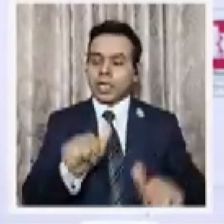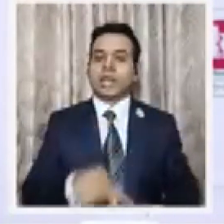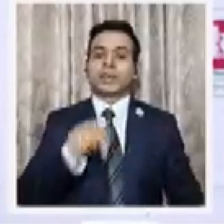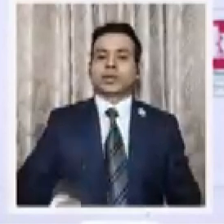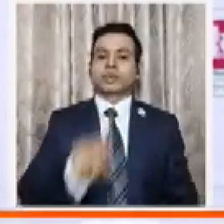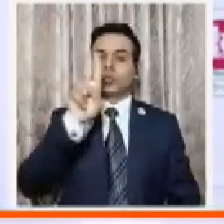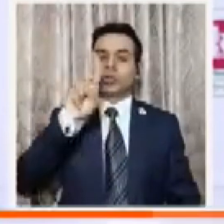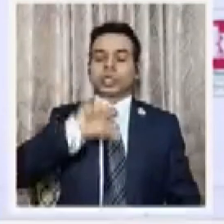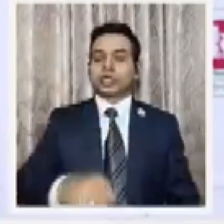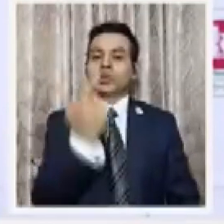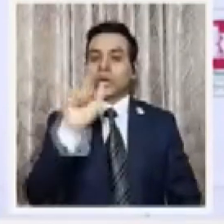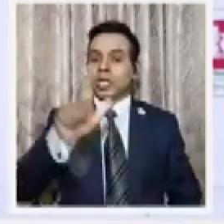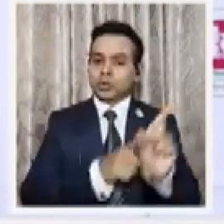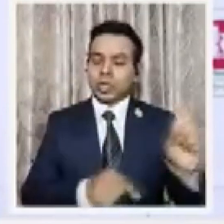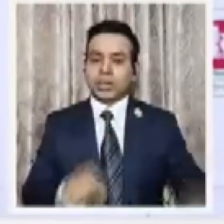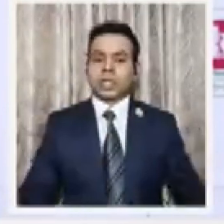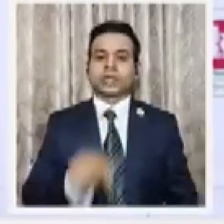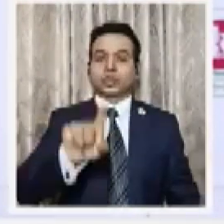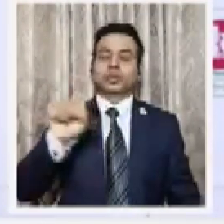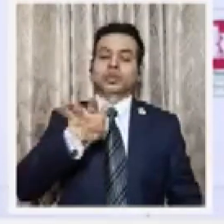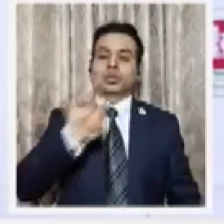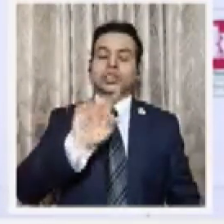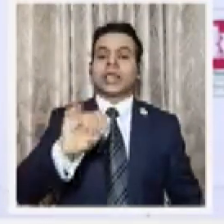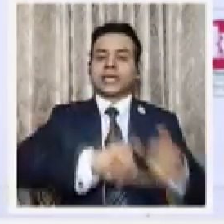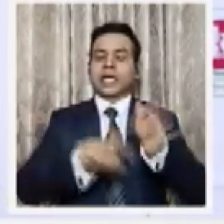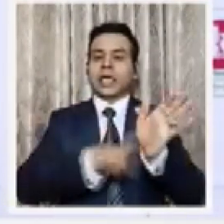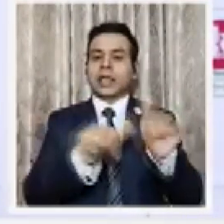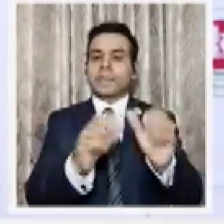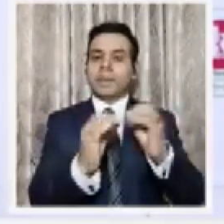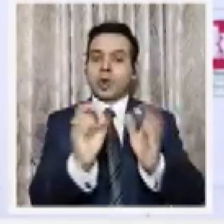আমি অধ্যাপক ডাক্তার নাসিমা সুলতানা। আজ 29 জুলাই 2020,